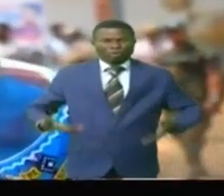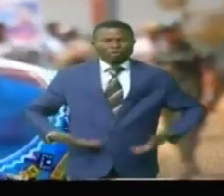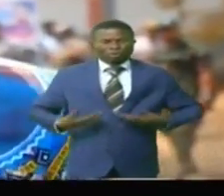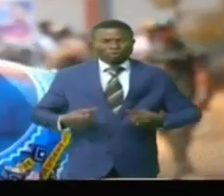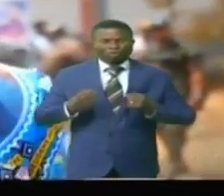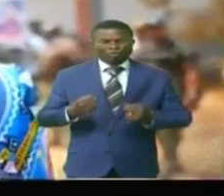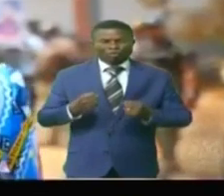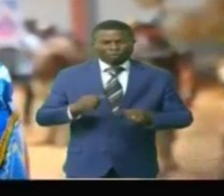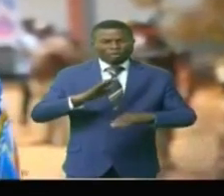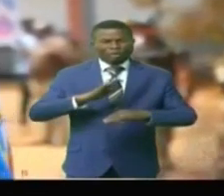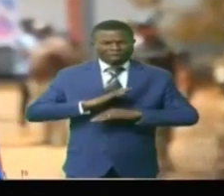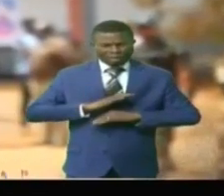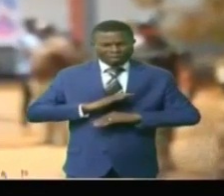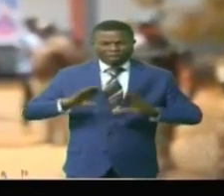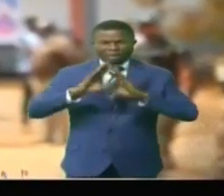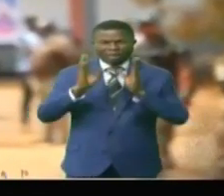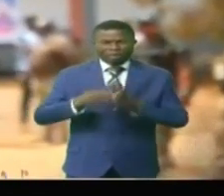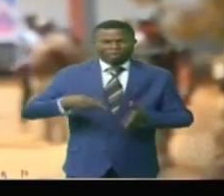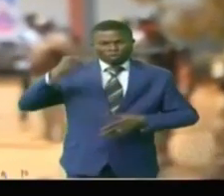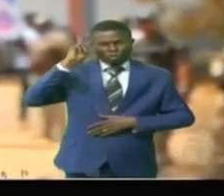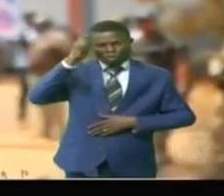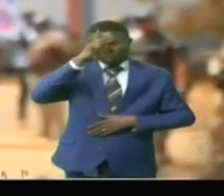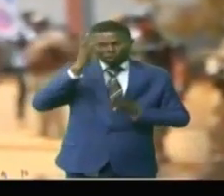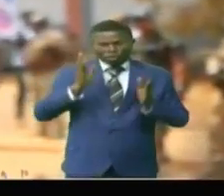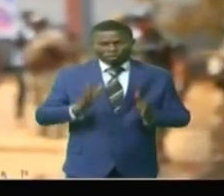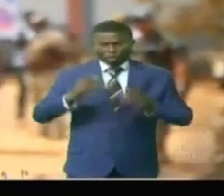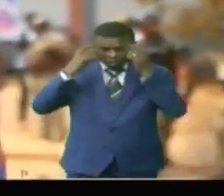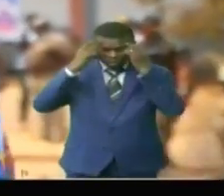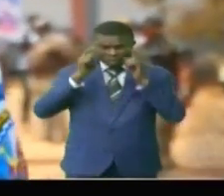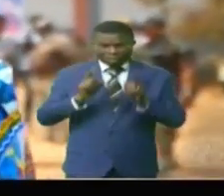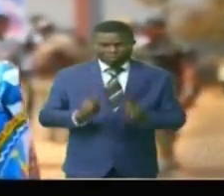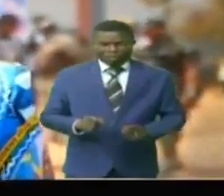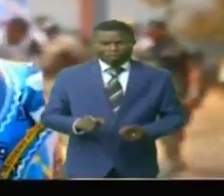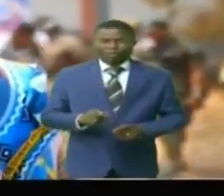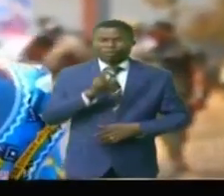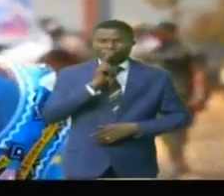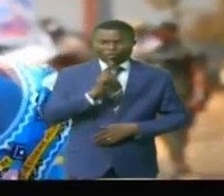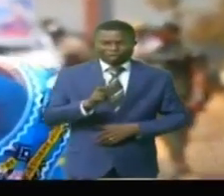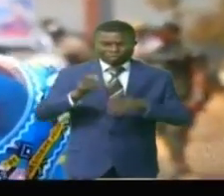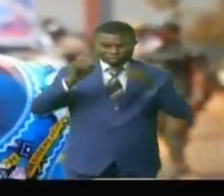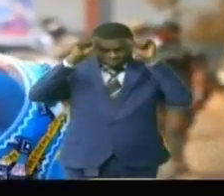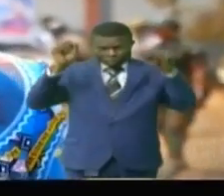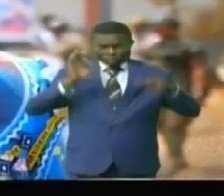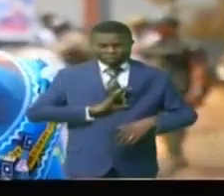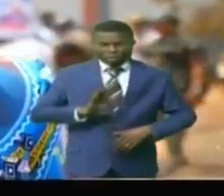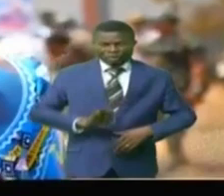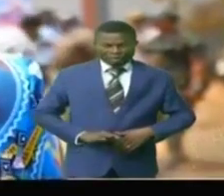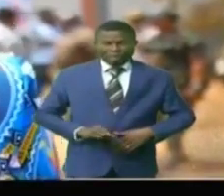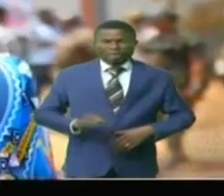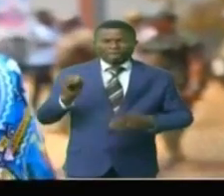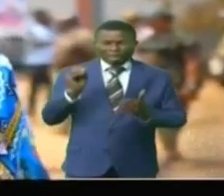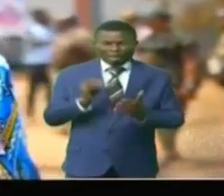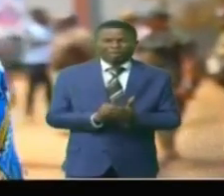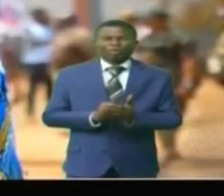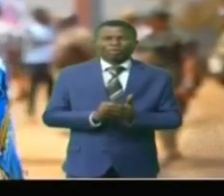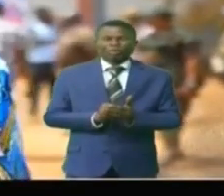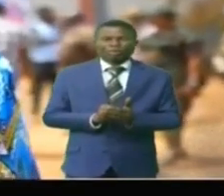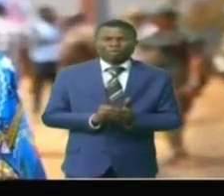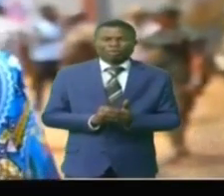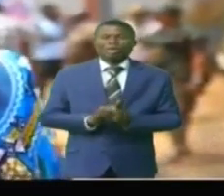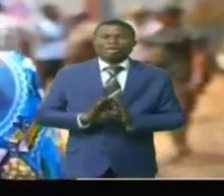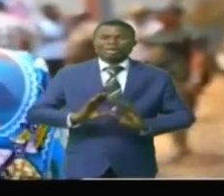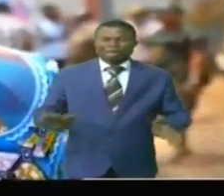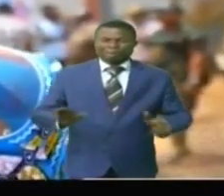et je crois que tous les Haut-Katangais sont d'accord, unanimes, que le président Félix Antoine Tshisekedi